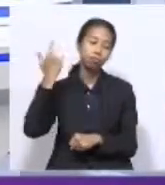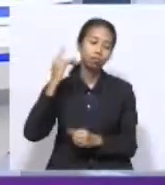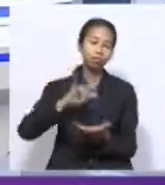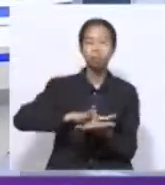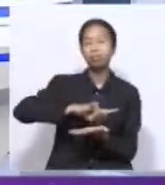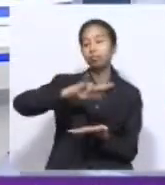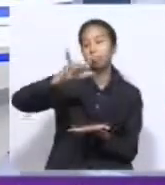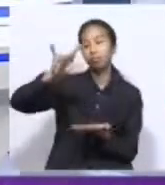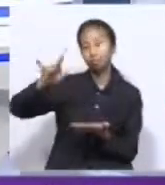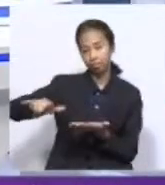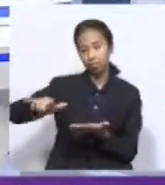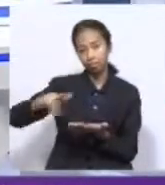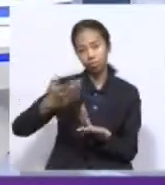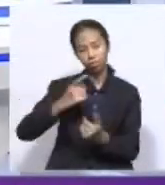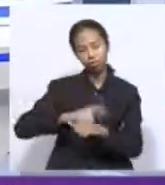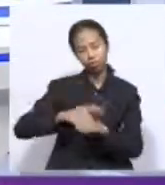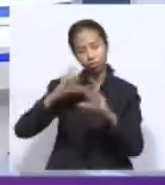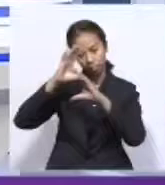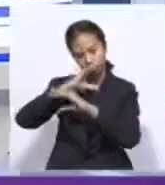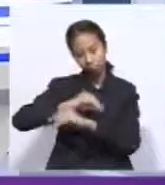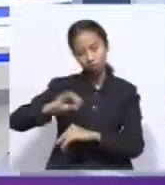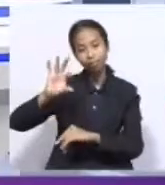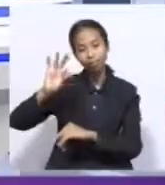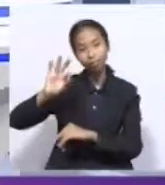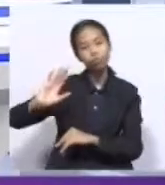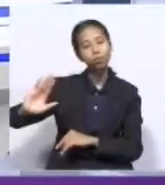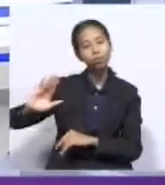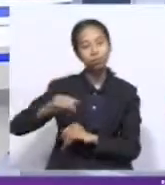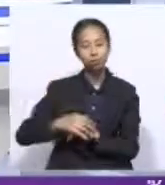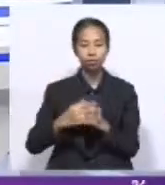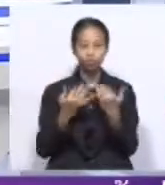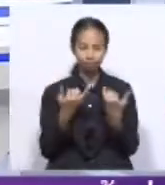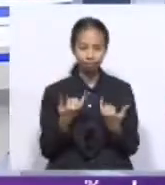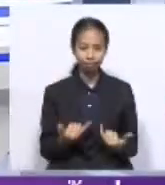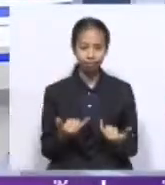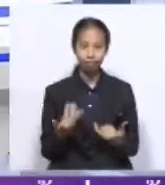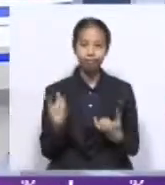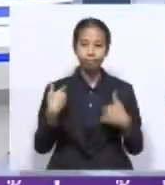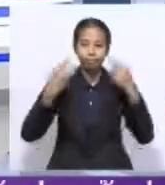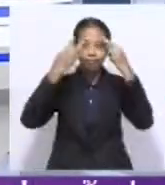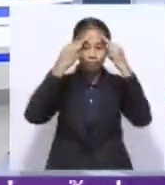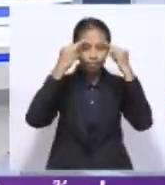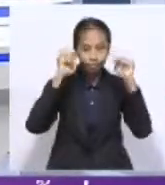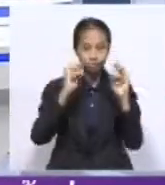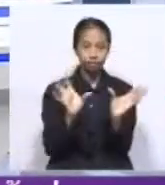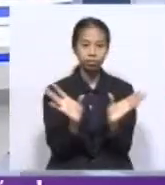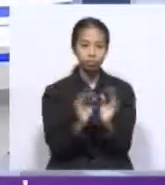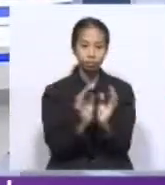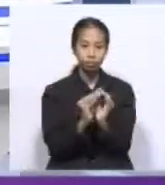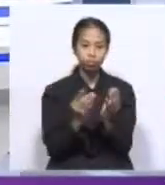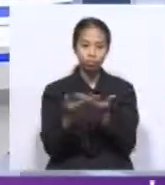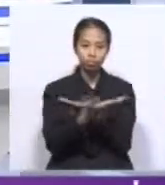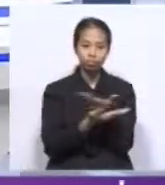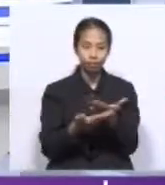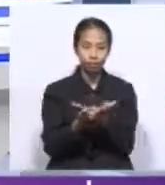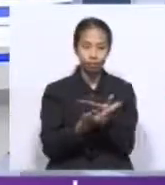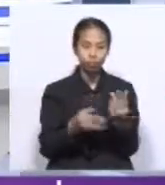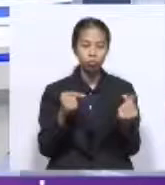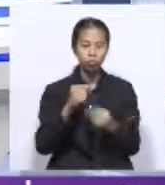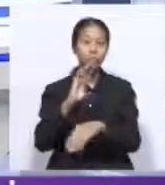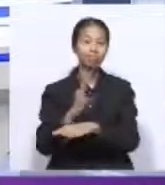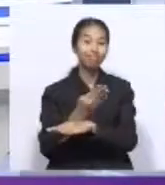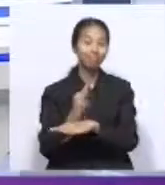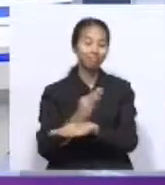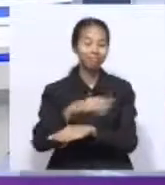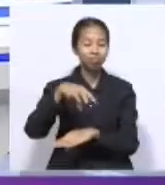ปแล้วนะคะไปถึงเนี่ยเกือบประมาณ3 ทุ่มตามเวลาท้องถิ่นนะคะส่วนในวันนี้เนี่ยท่านนายกรัฐมนตรีจะประชุมกับนักธุรกิจไทยเพื่อที่